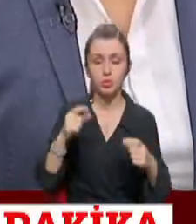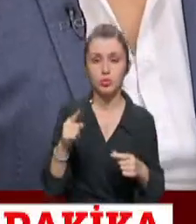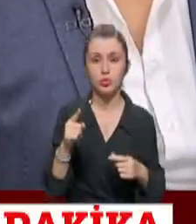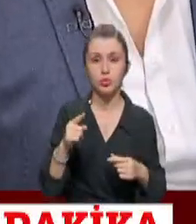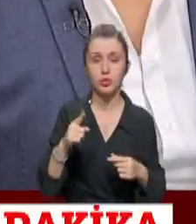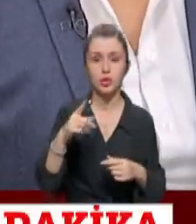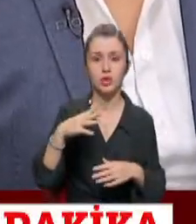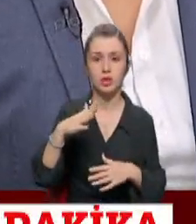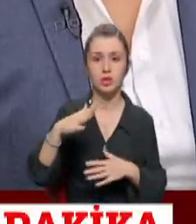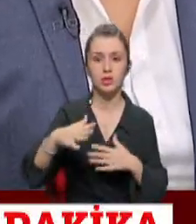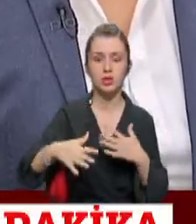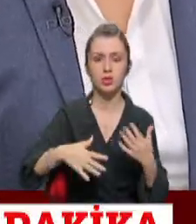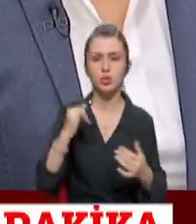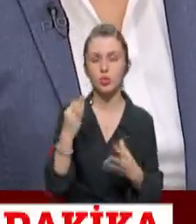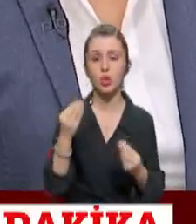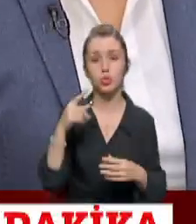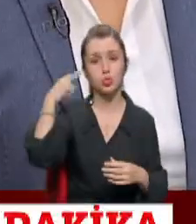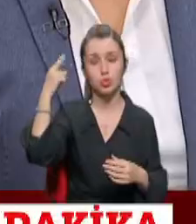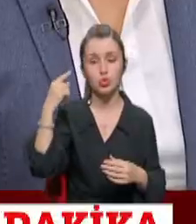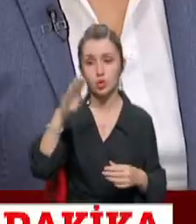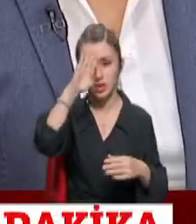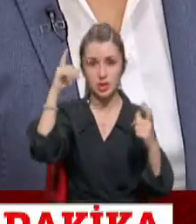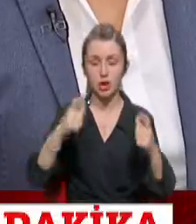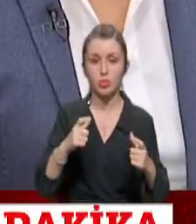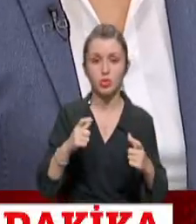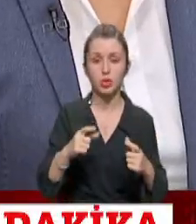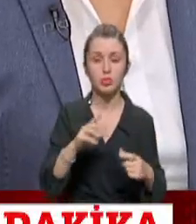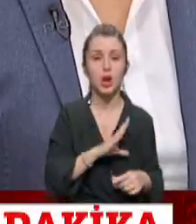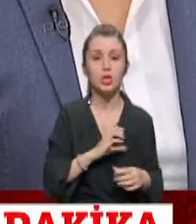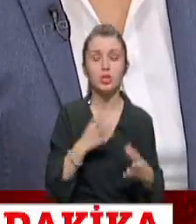bir karması olduğunu o bölgeni düşünürseniz, İstanbul'da da acının değmediği ev yok maalesef.